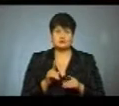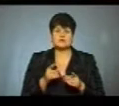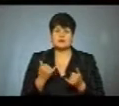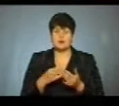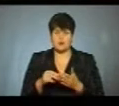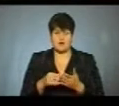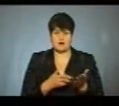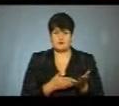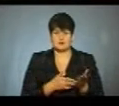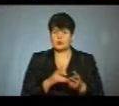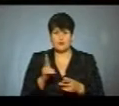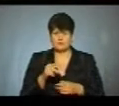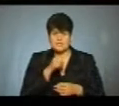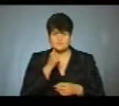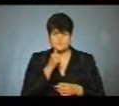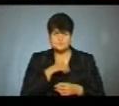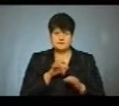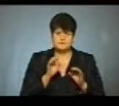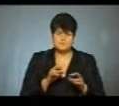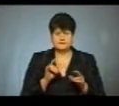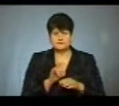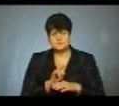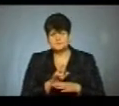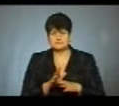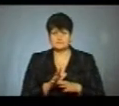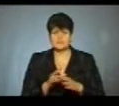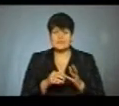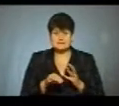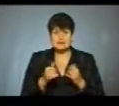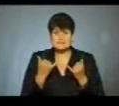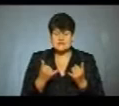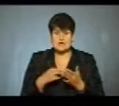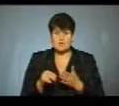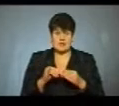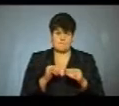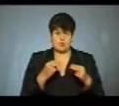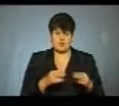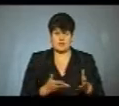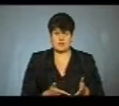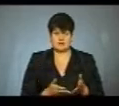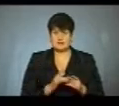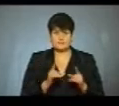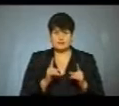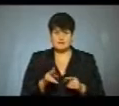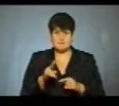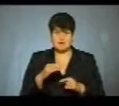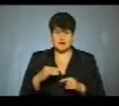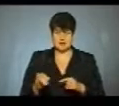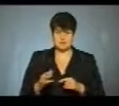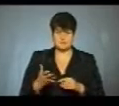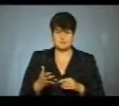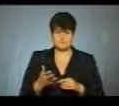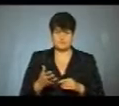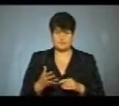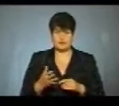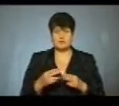Тому що, ну, ні для кого не секрет, що правдами і неправдами земля і зараз купляється, продається. Ну, в кінці кінців не тільки паї на ринку ходять,